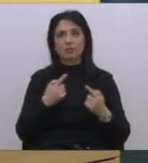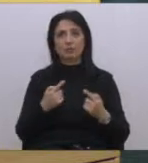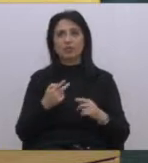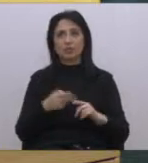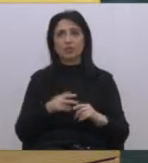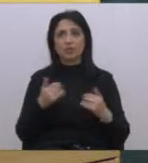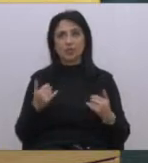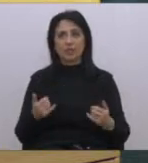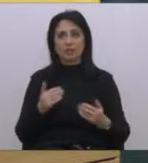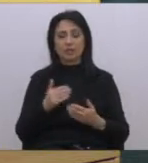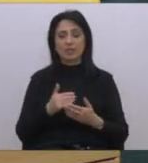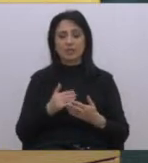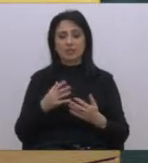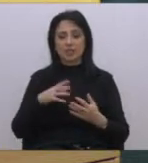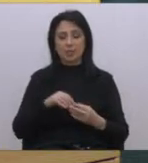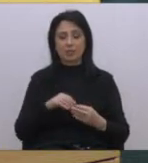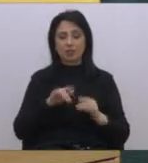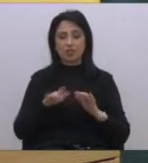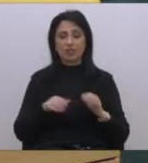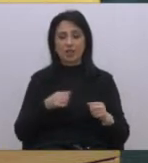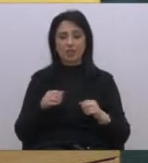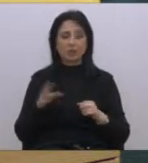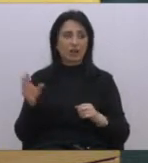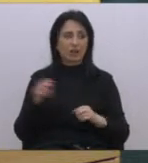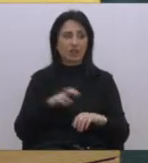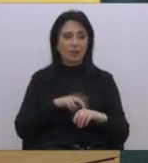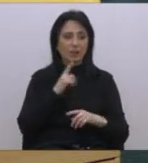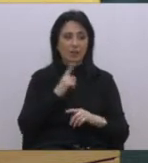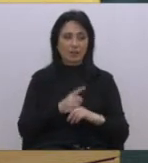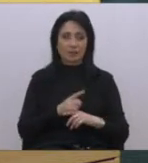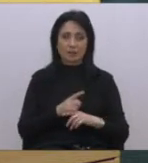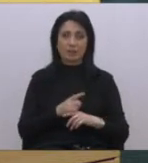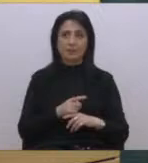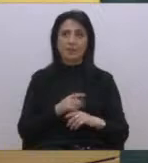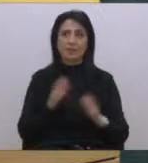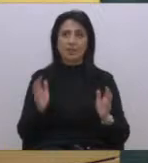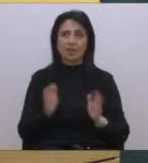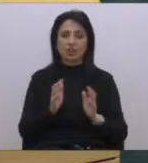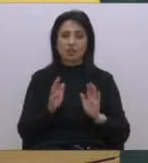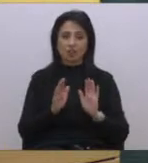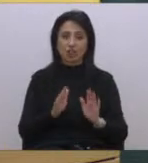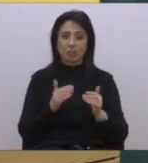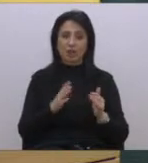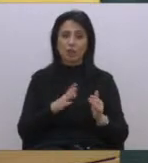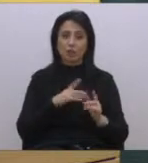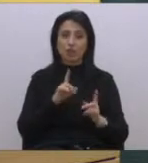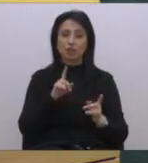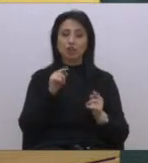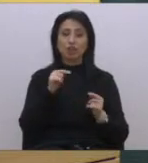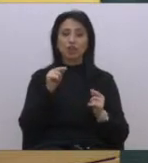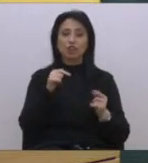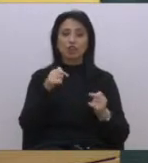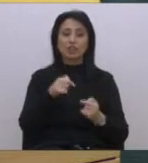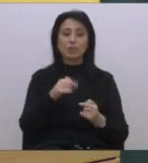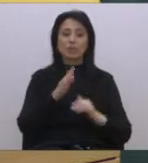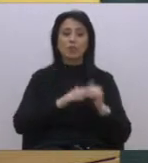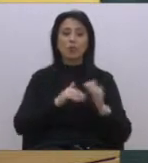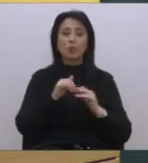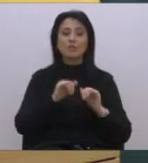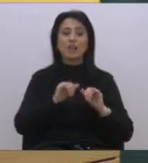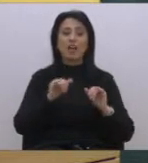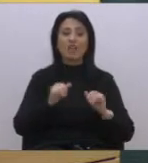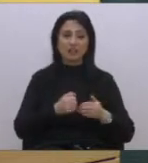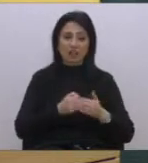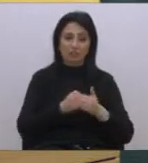ის, რომ დღეს სისტემაში დასაქმებული ყველა ექთანი შენარჩუნდეს და მათ ქონდეთ შესაფერისი პროფესიული